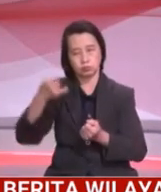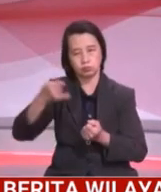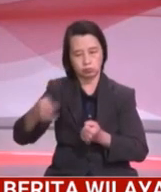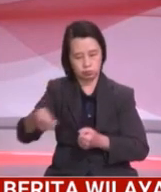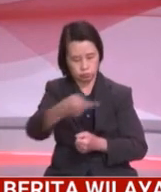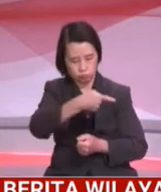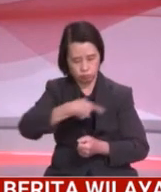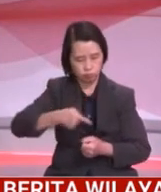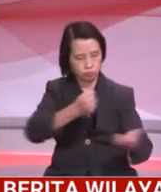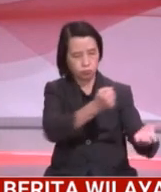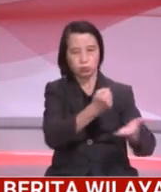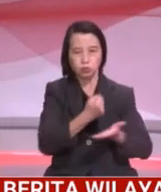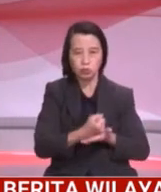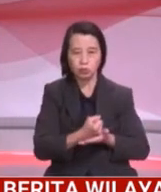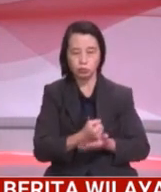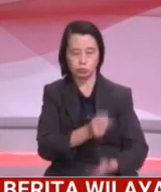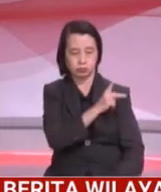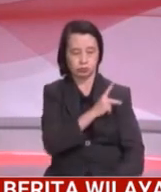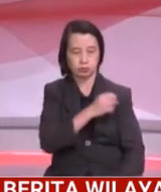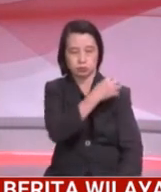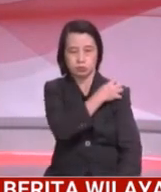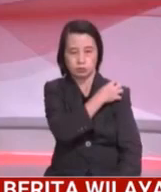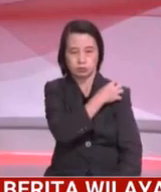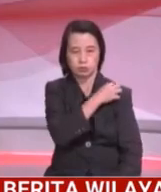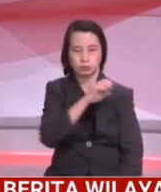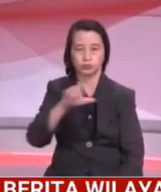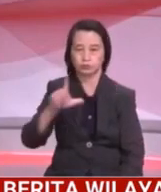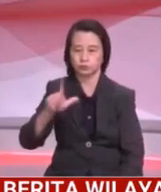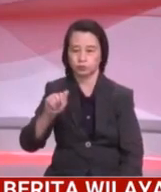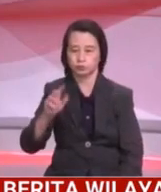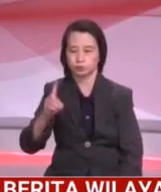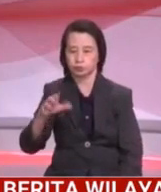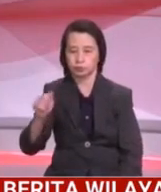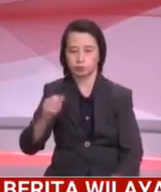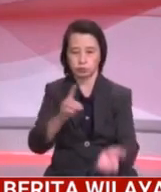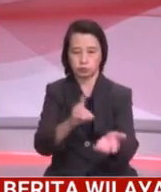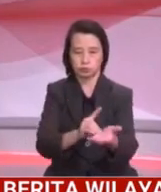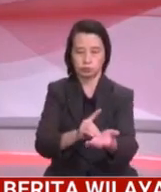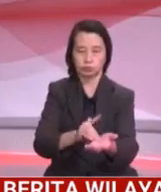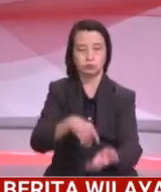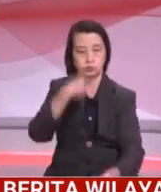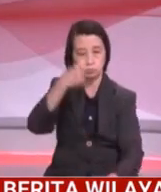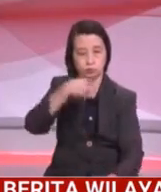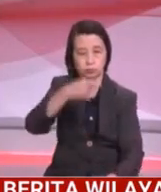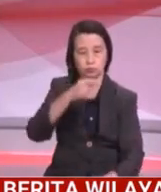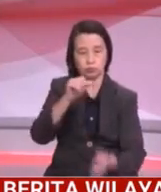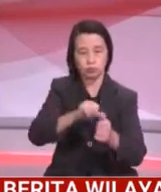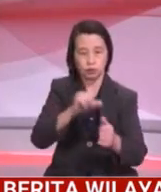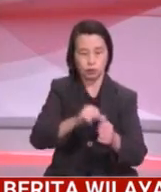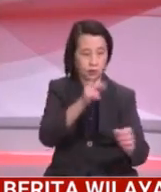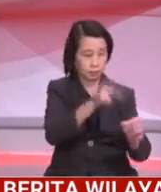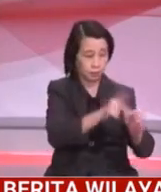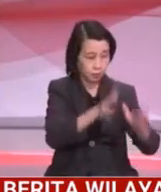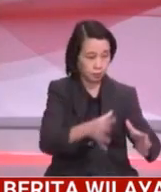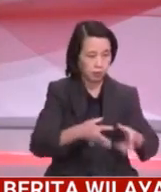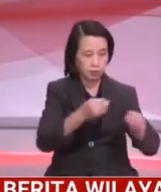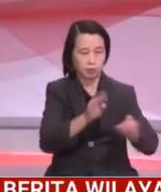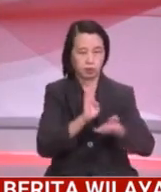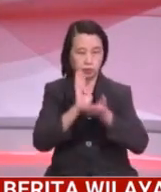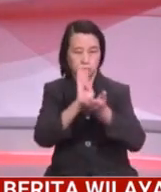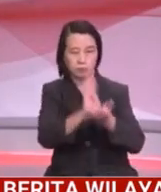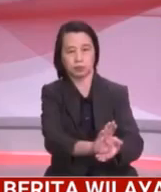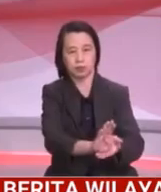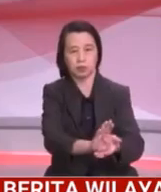di Langkawi. Ketua Pegawai Eksekutif LADA, Dr. Hezri Adnan berkata, setiap peserta diberikan